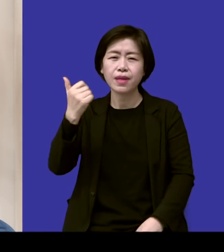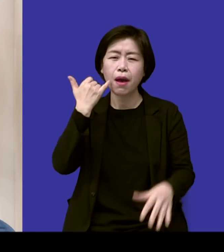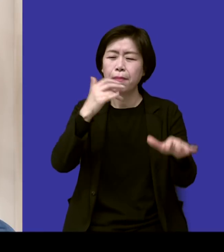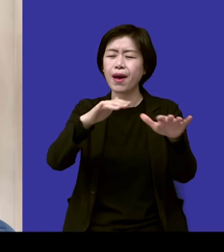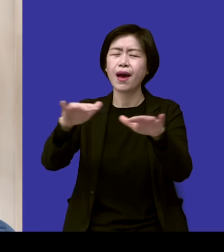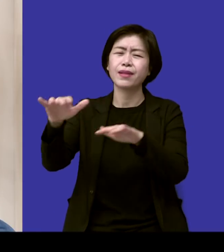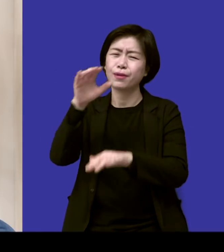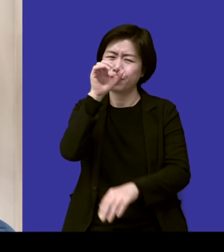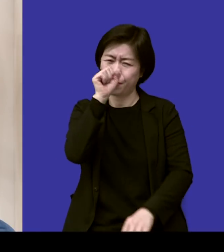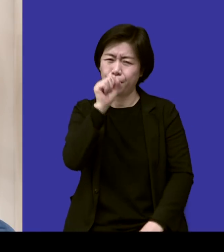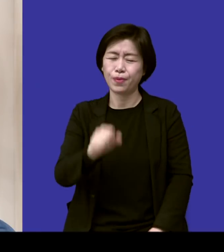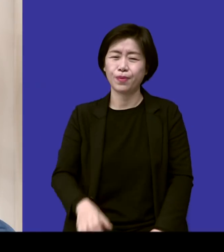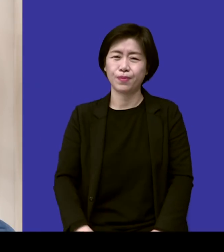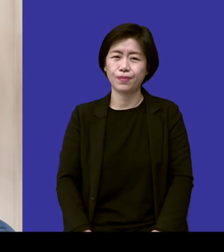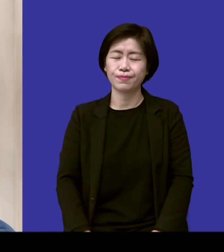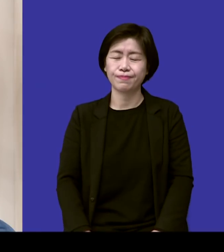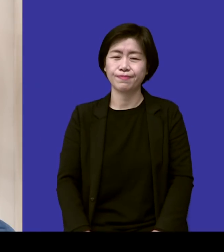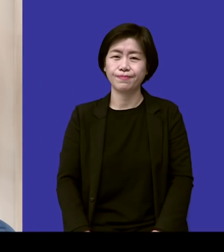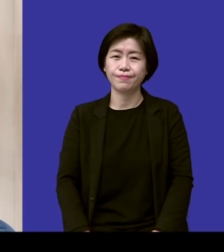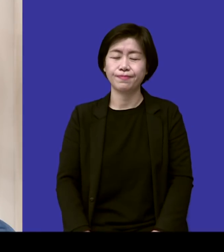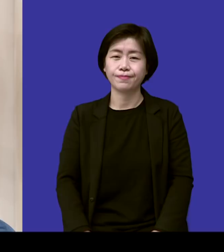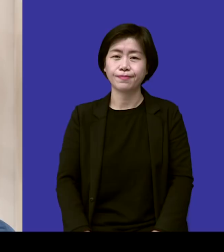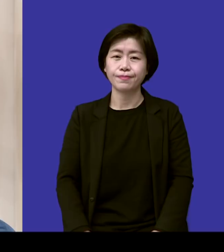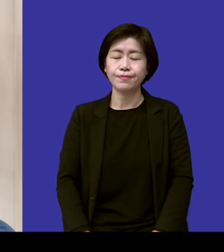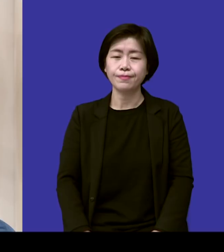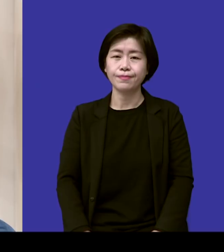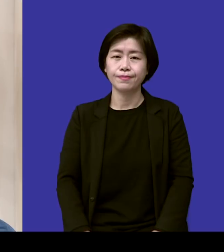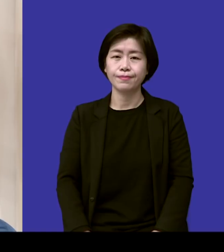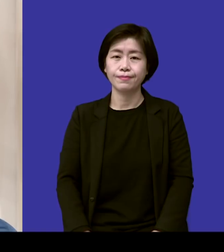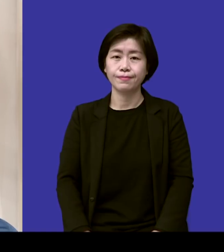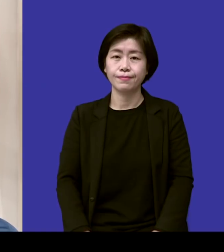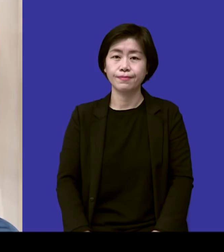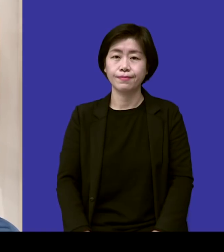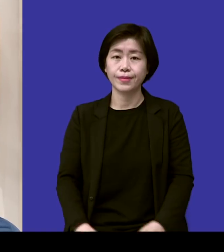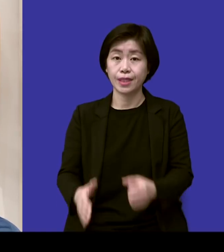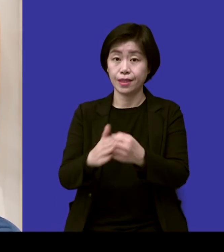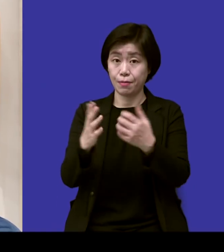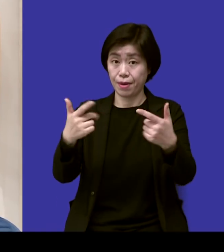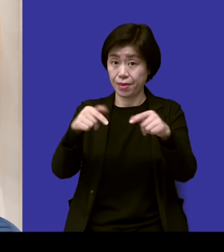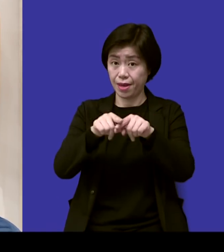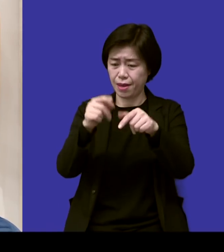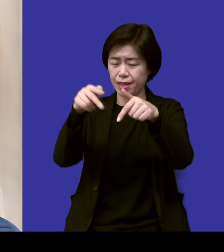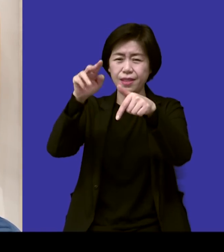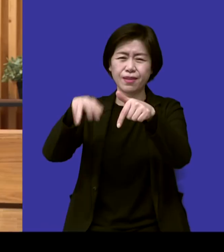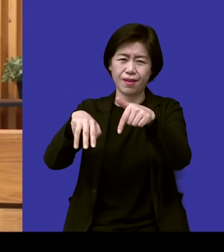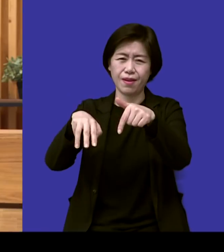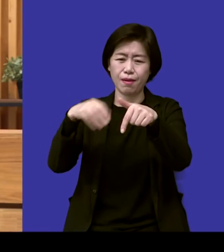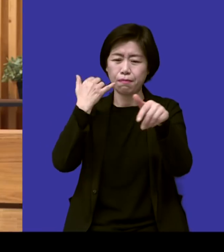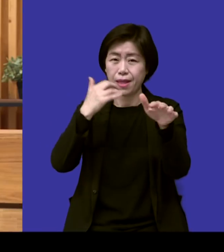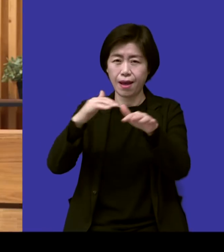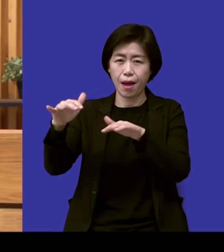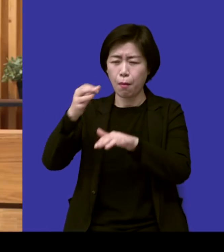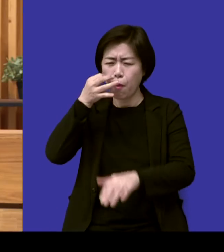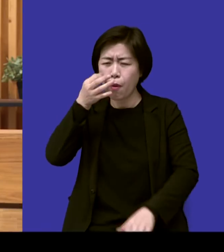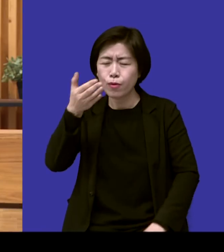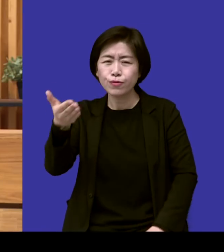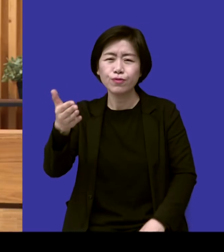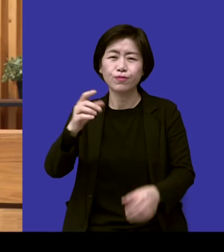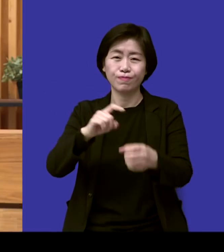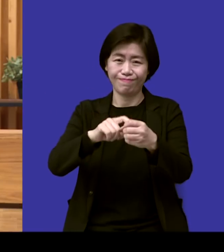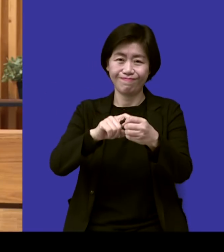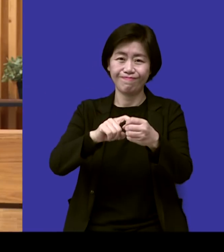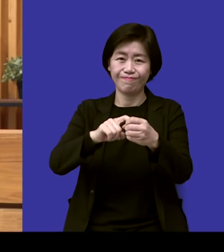주셨는데 딱 아버지를 보니까 얼마 안 남았다는 생각이 딱 들었대요. 예, 예. 그래서 아빠한테 바다를 보여주고 싶다라는 아.